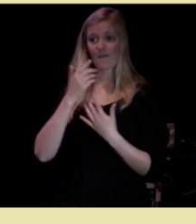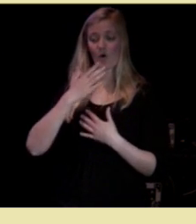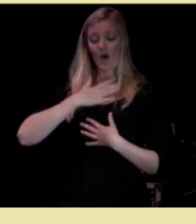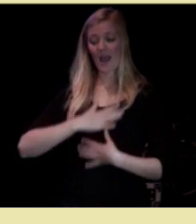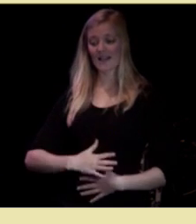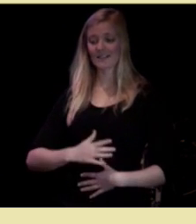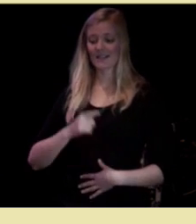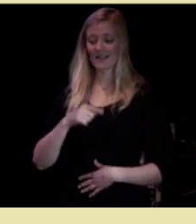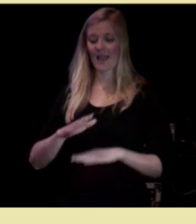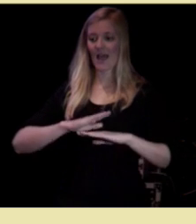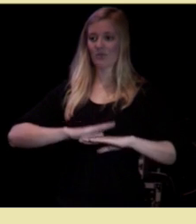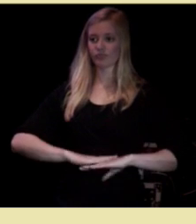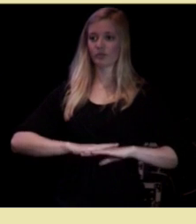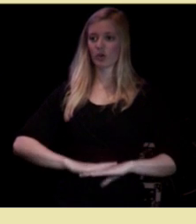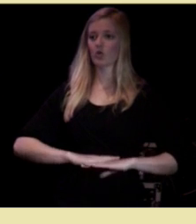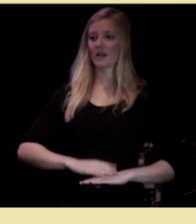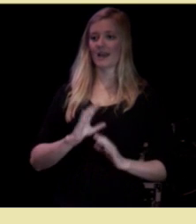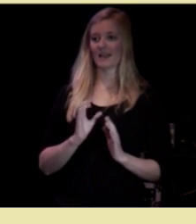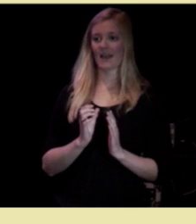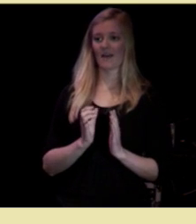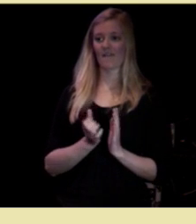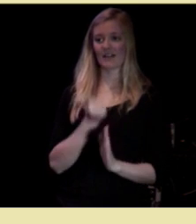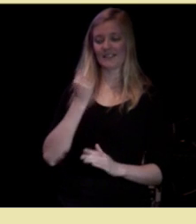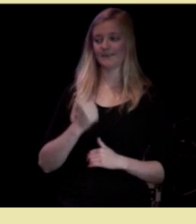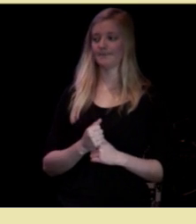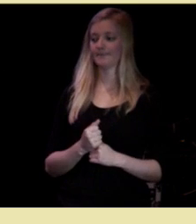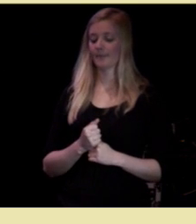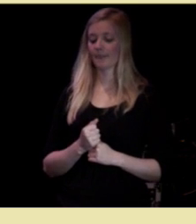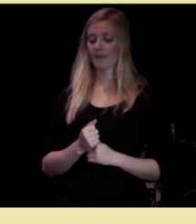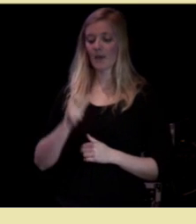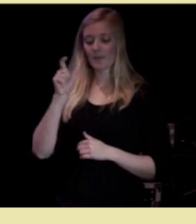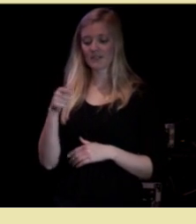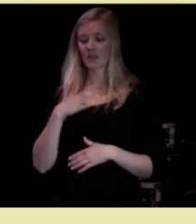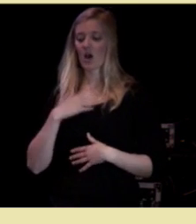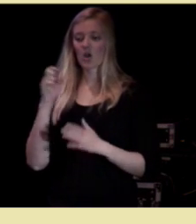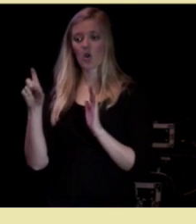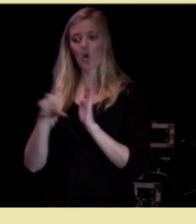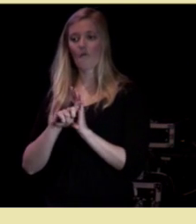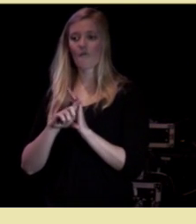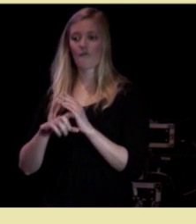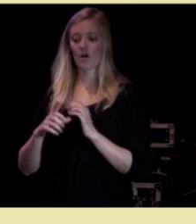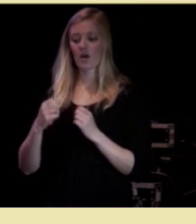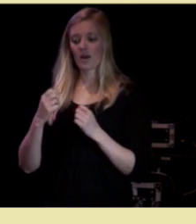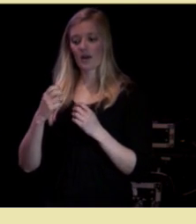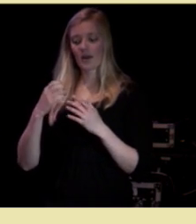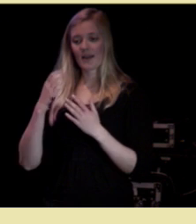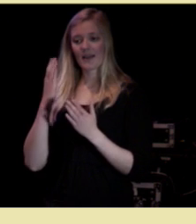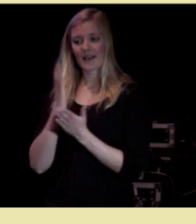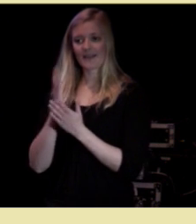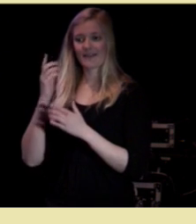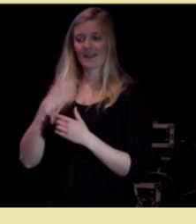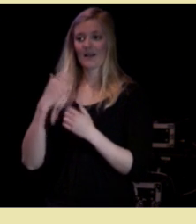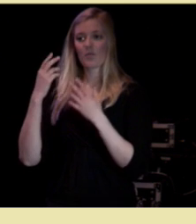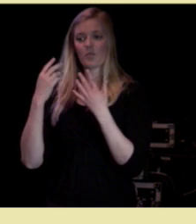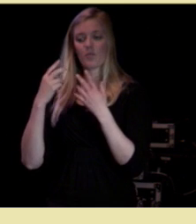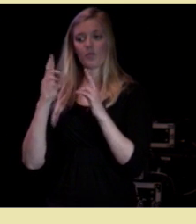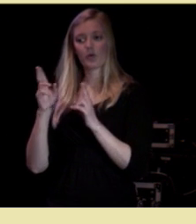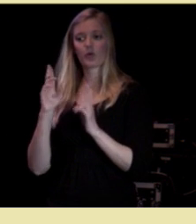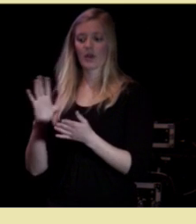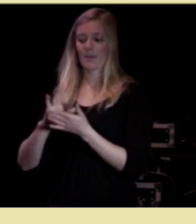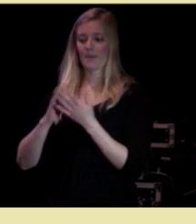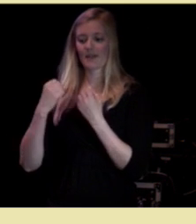av fundamental verdi. Pasienter har en lovfestet rett til brukermedvirkning, som